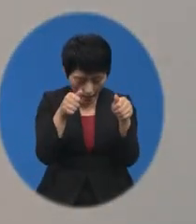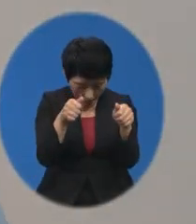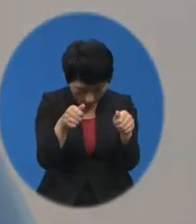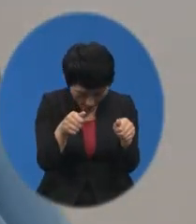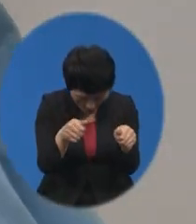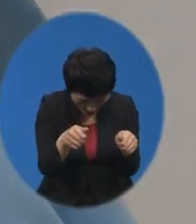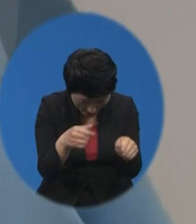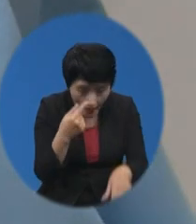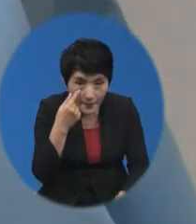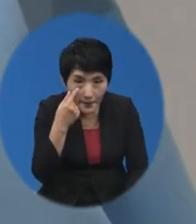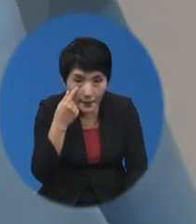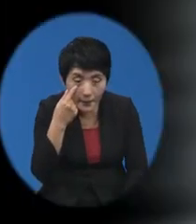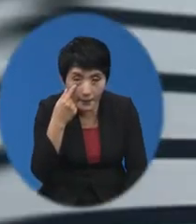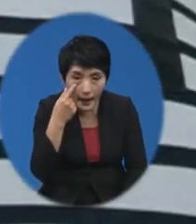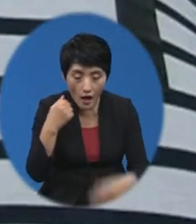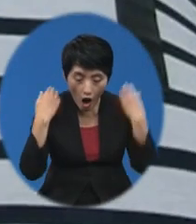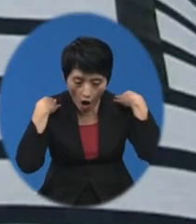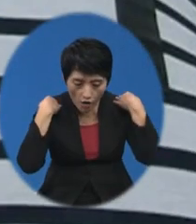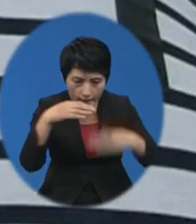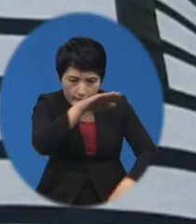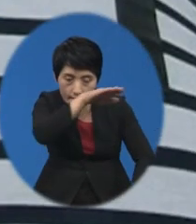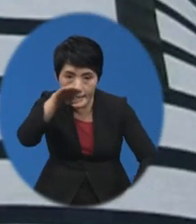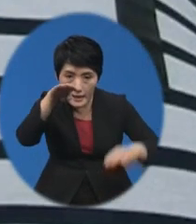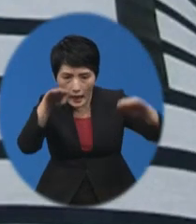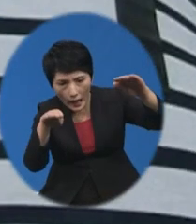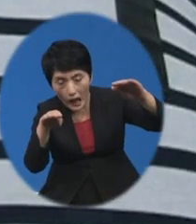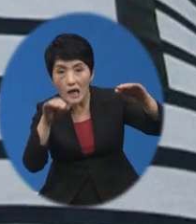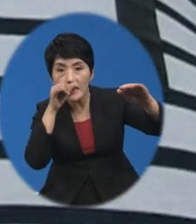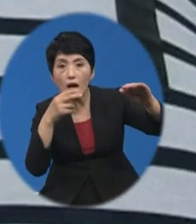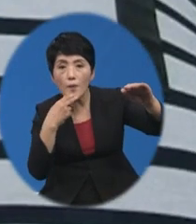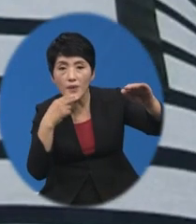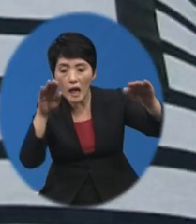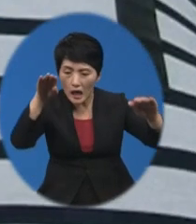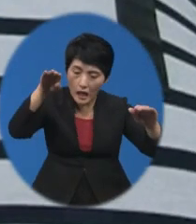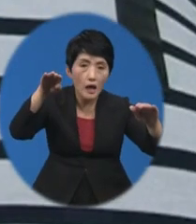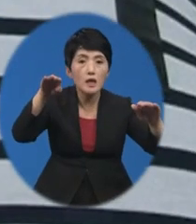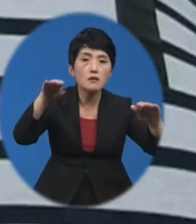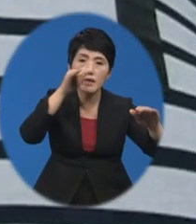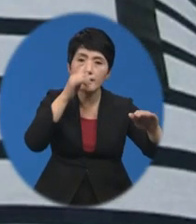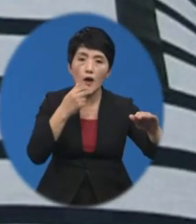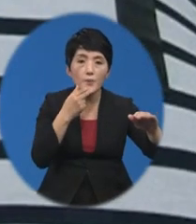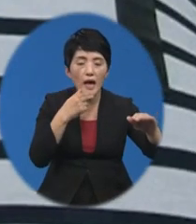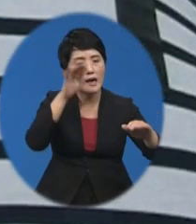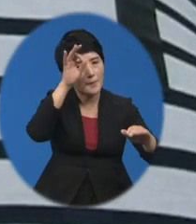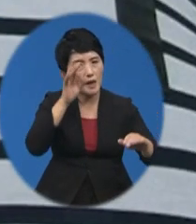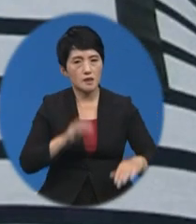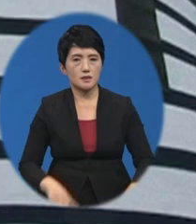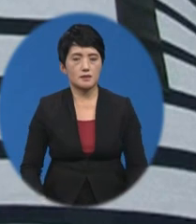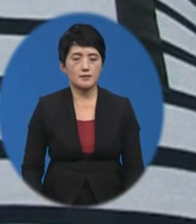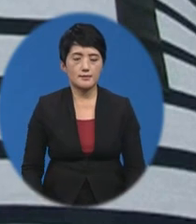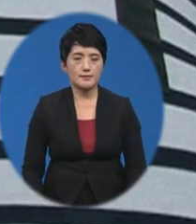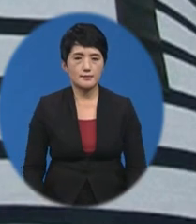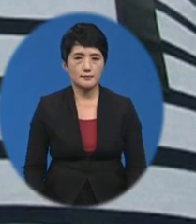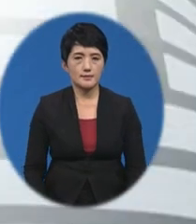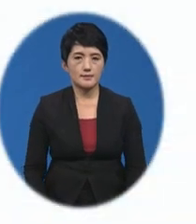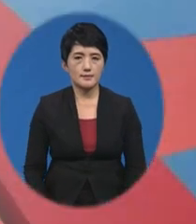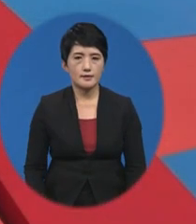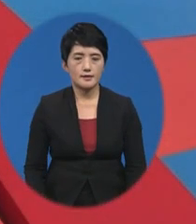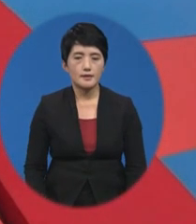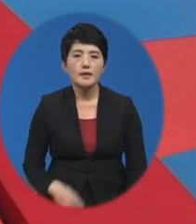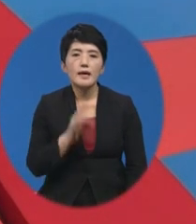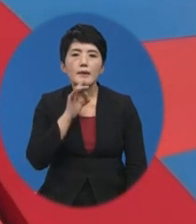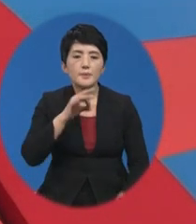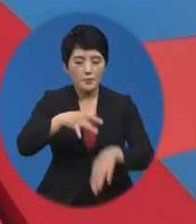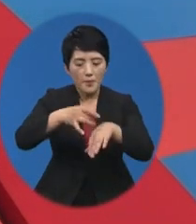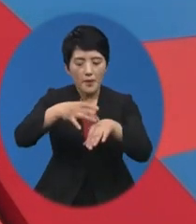등의 높낮이 또는 테이프의 좌우선이 다르다면 척추 측만증을 의심해봐야 하는데요. 척추